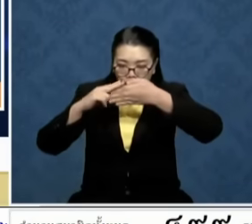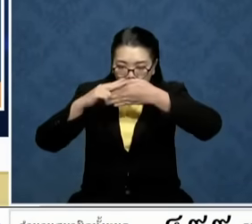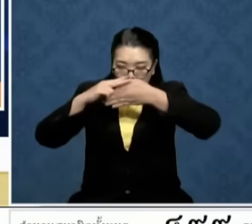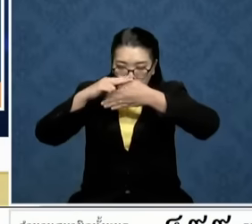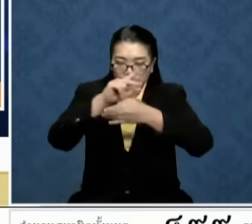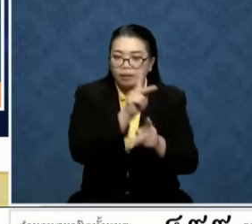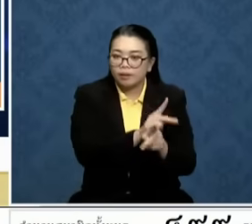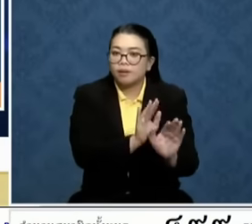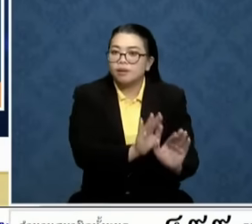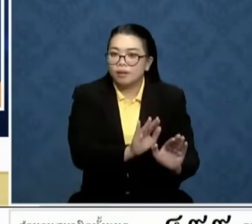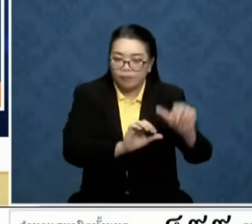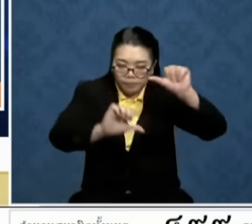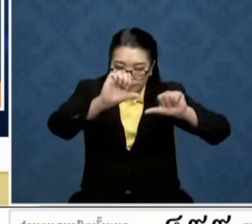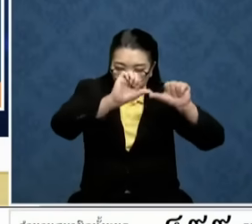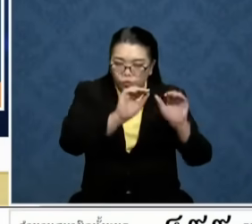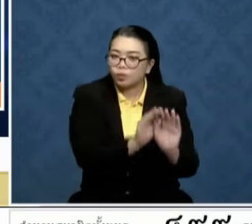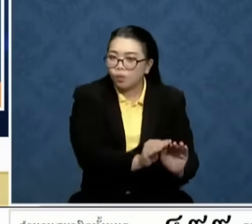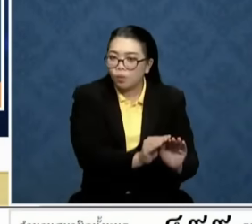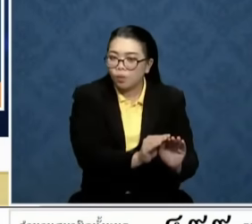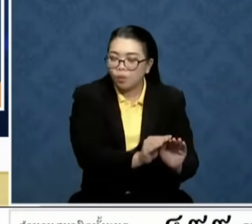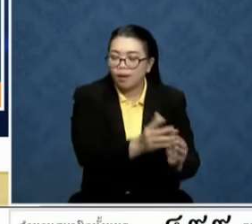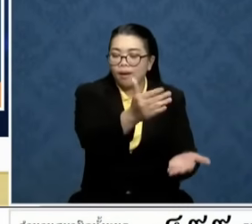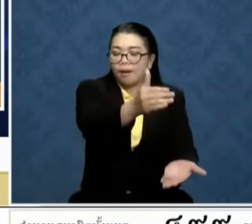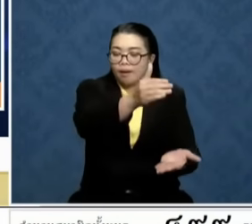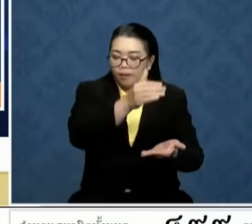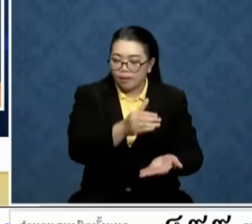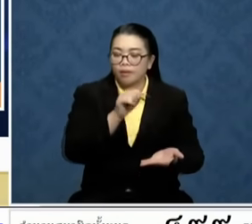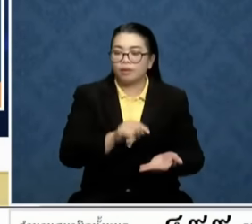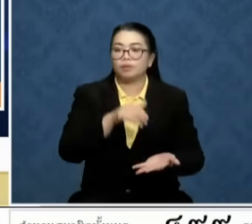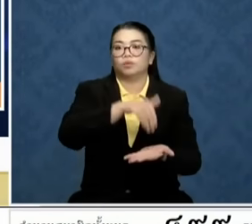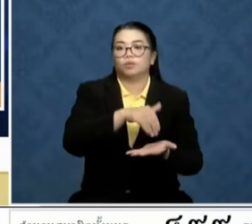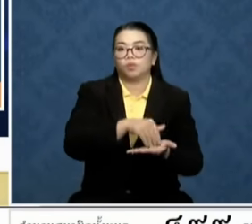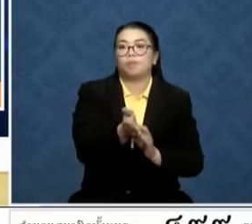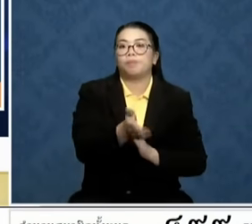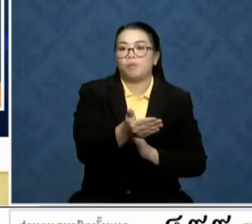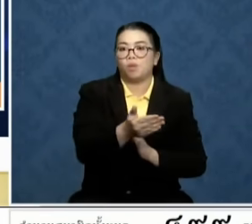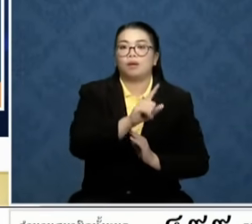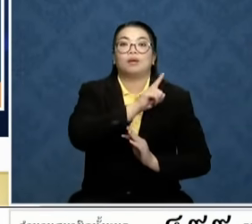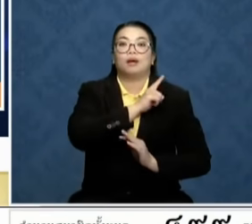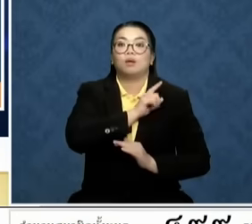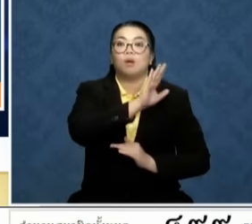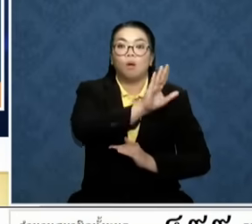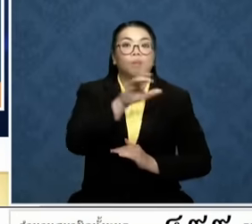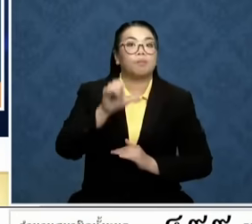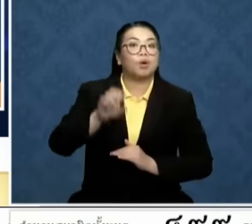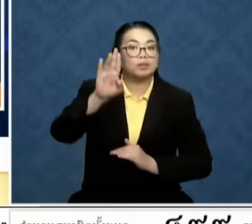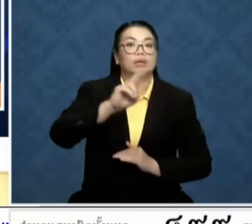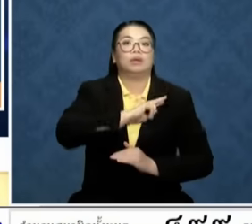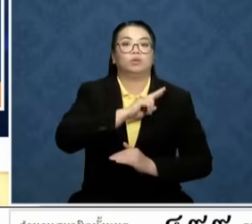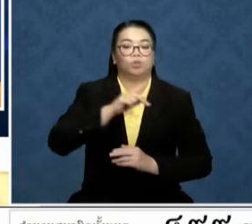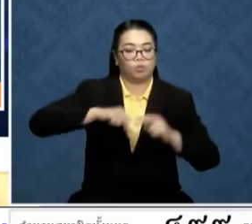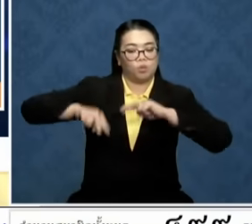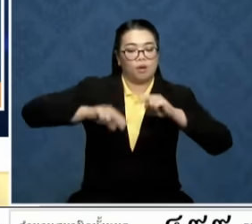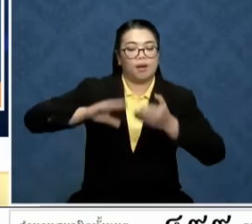ในน้ำยาเก็บตัวอย่างแล้วก็ส่งมาอ่ะทีนี้คือแปลว่าอะไรท่านประธานเป็นหน้าที่ของบริษัทเอกชนนะ